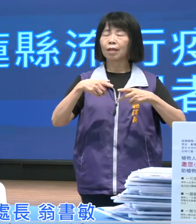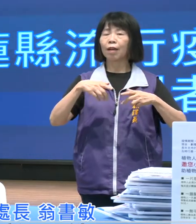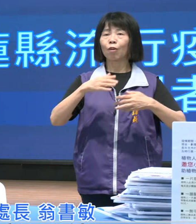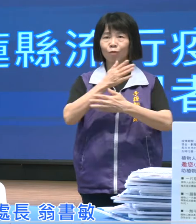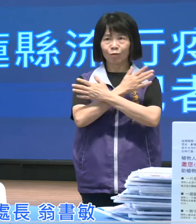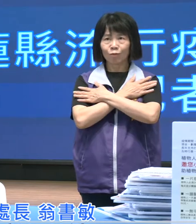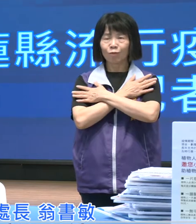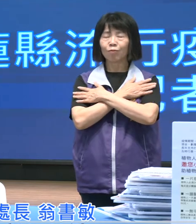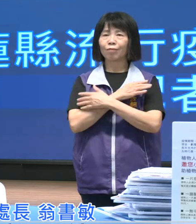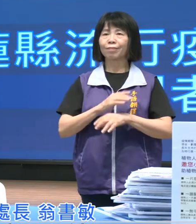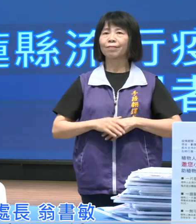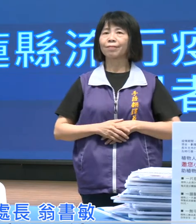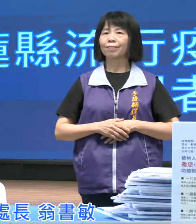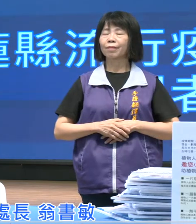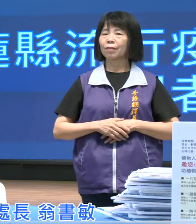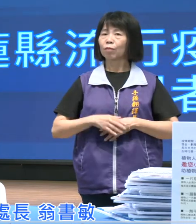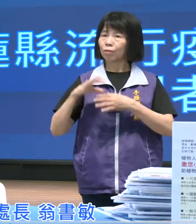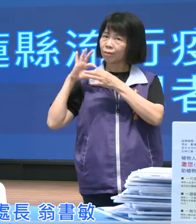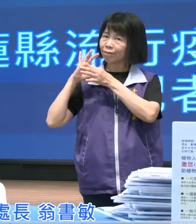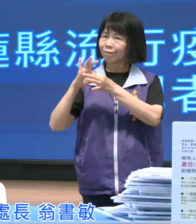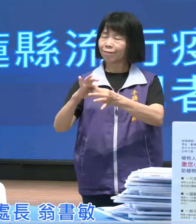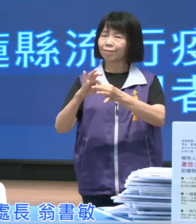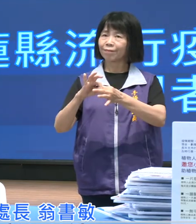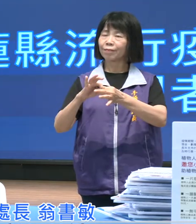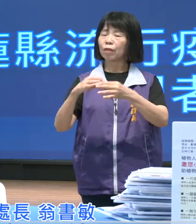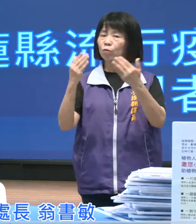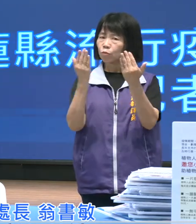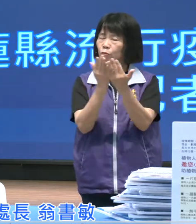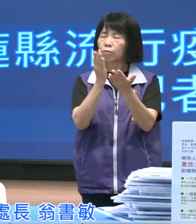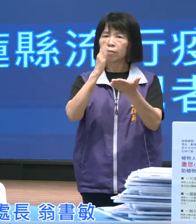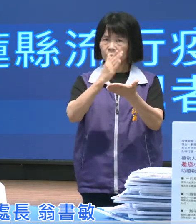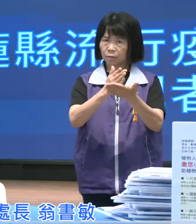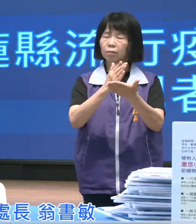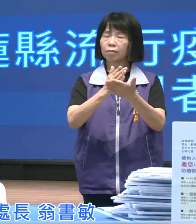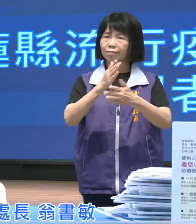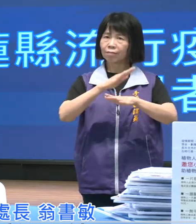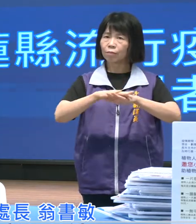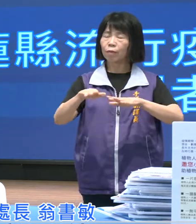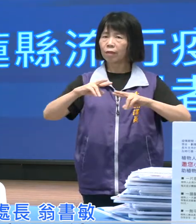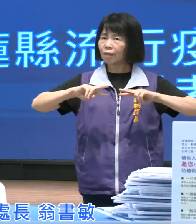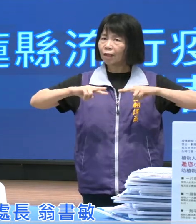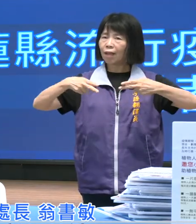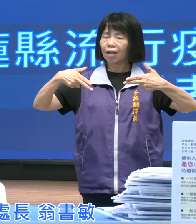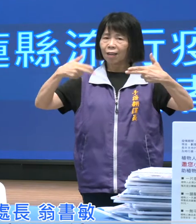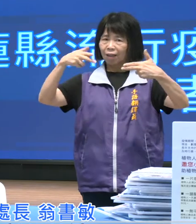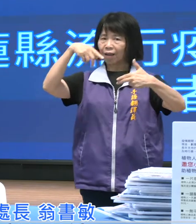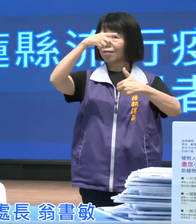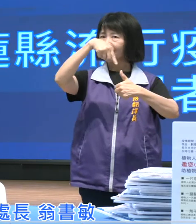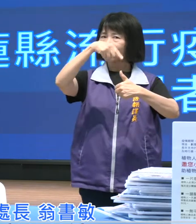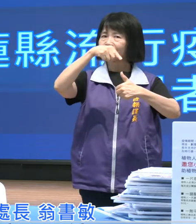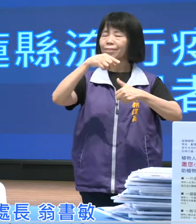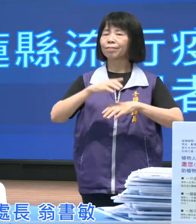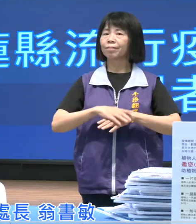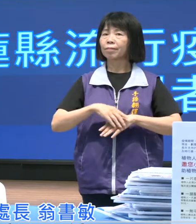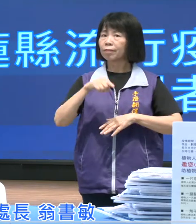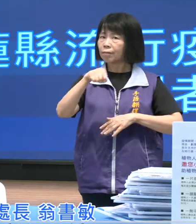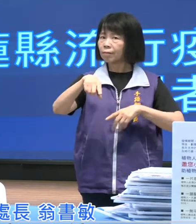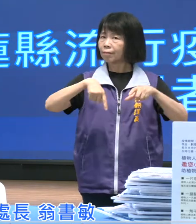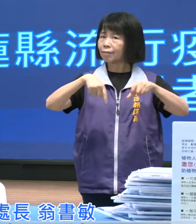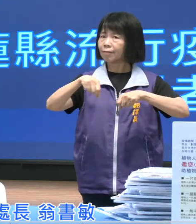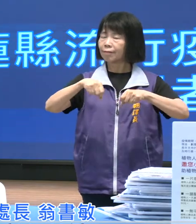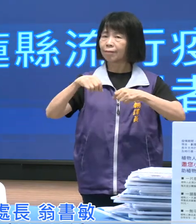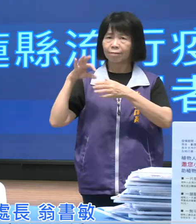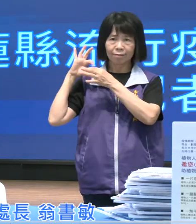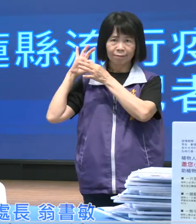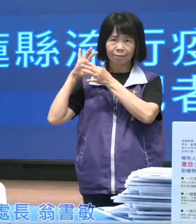幼儿园，那会继续的暂停实体课程，调整为线上教学。那这个措施会